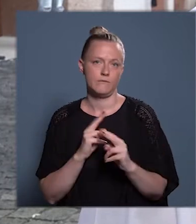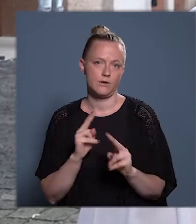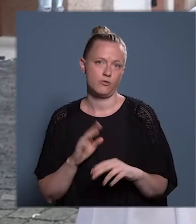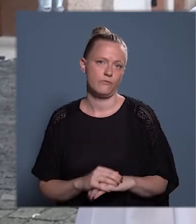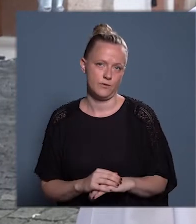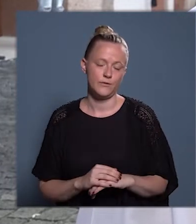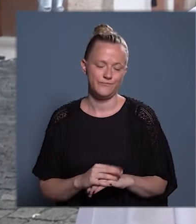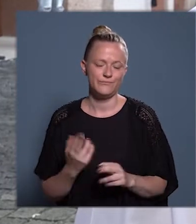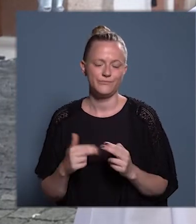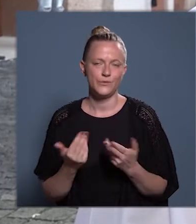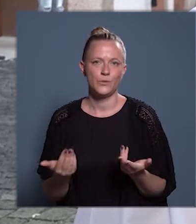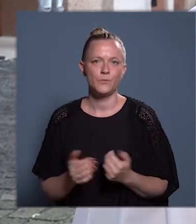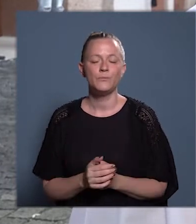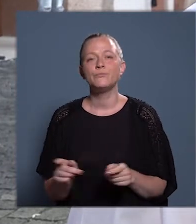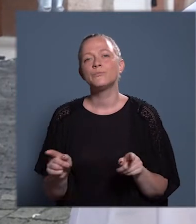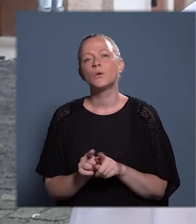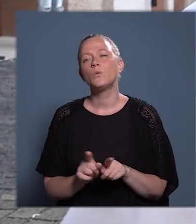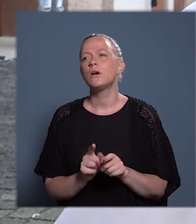több meghívás van olyan formában, hogy